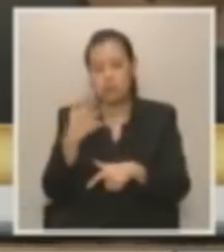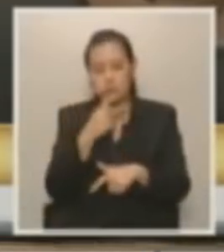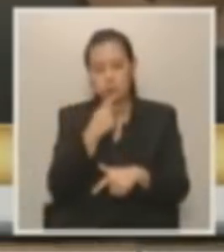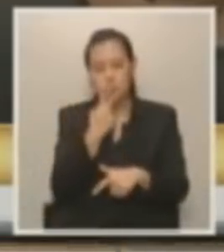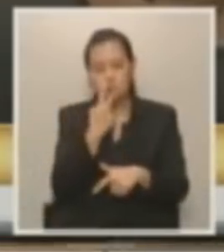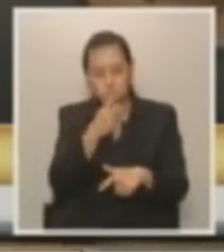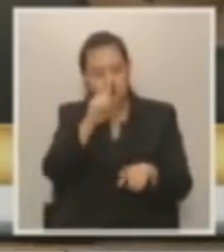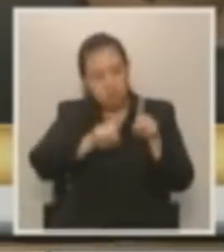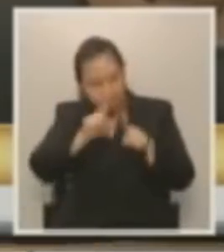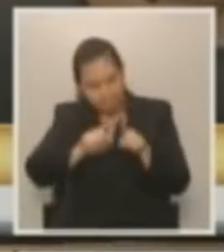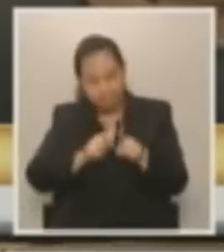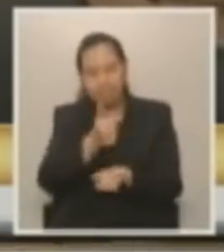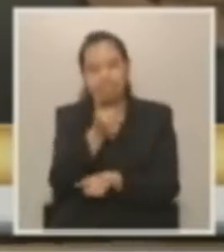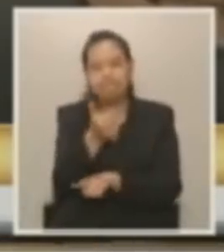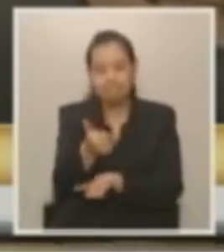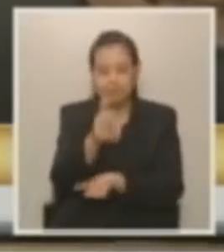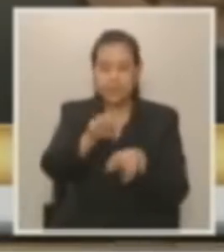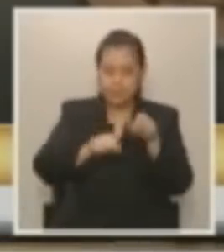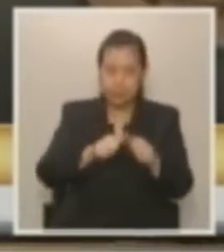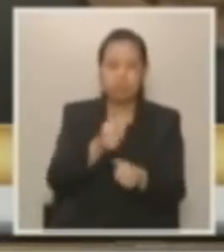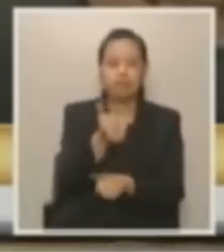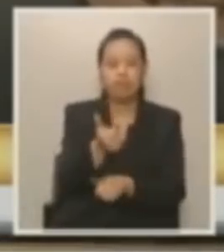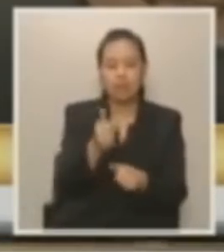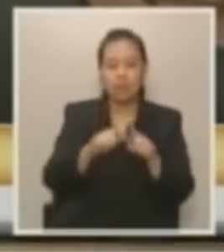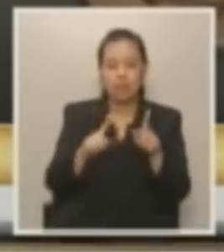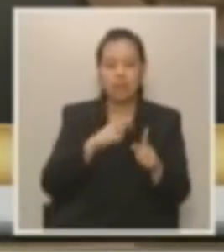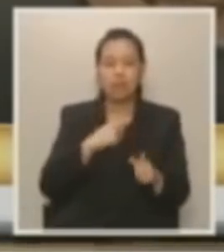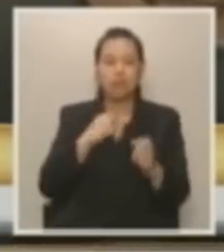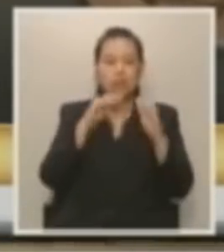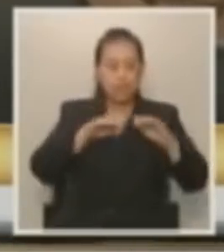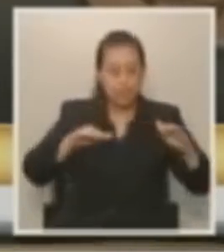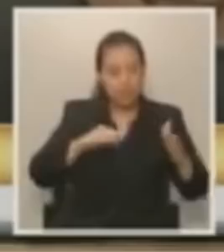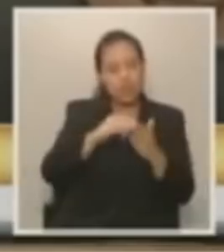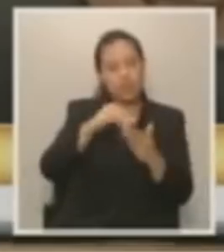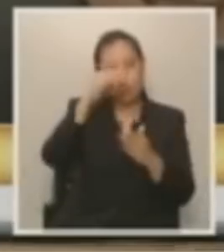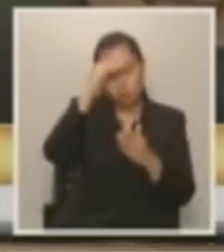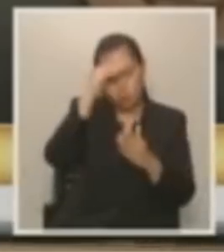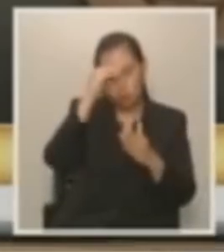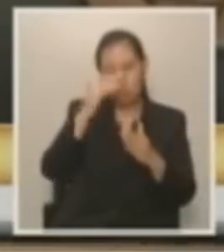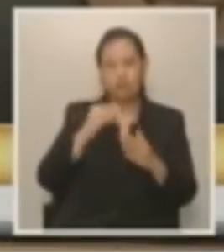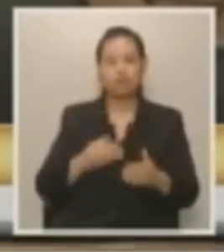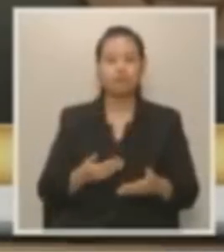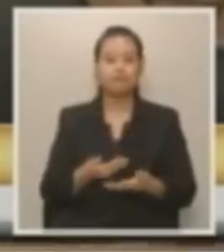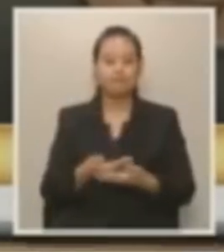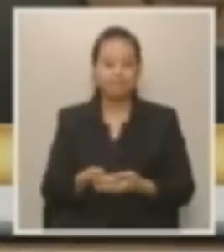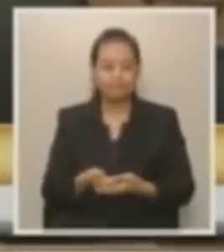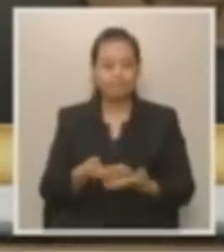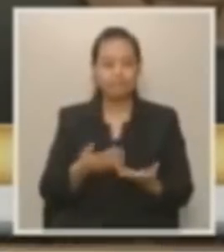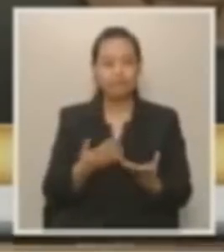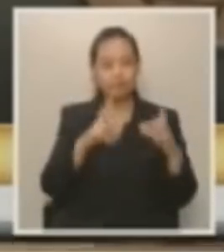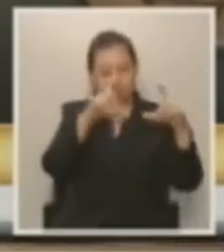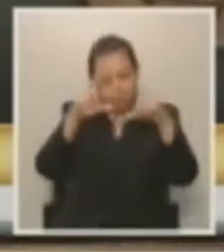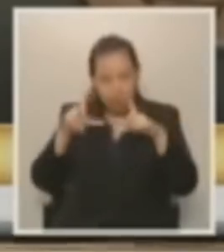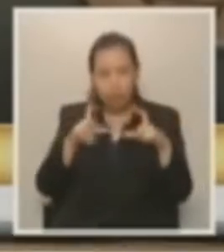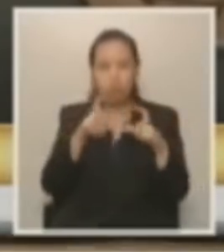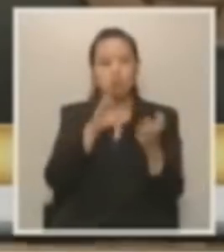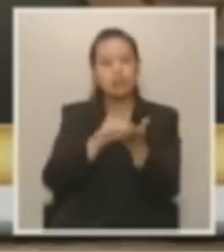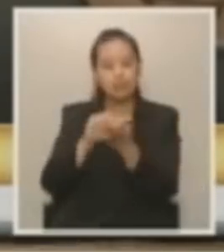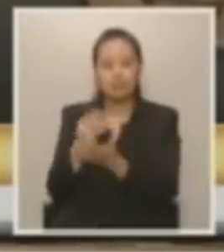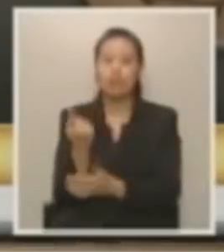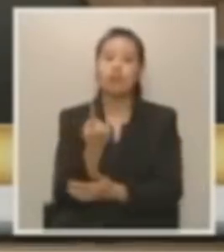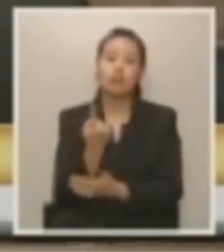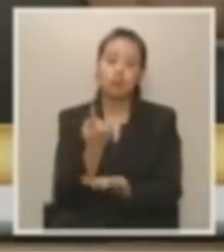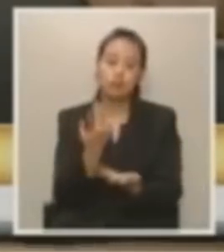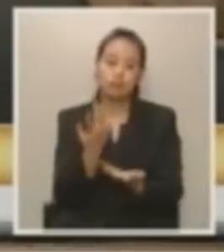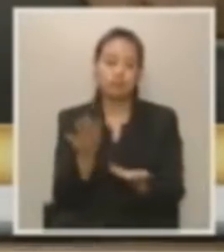ะไม่ใช่การนำนักเรียนครูมาถ่ายรูปและทำท่าดิฉันไม่แน่ใจว่าท่าอะ